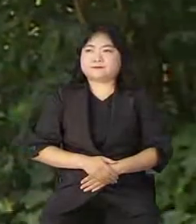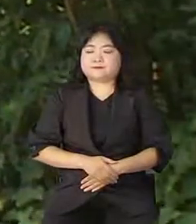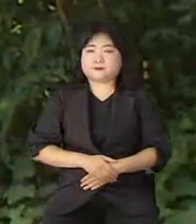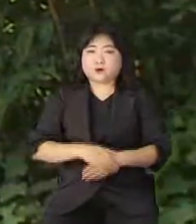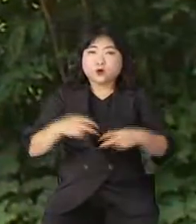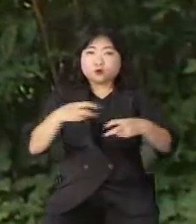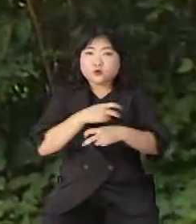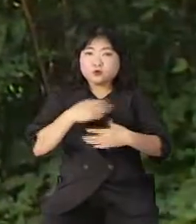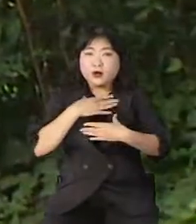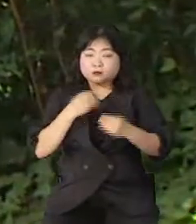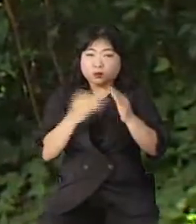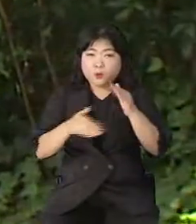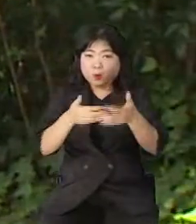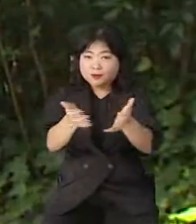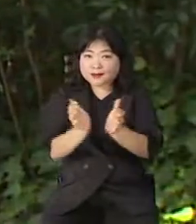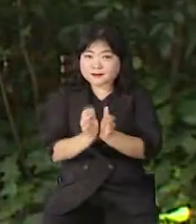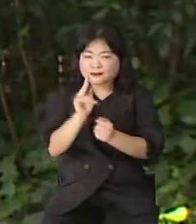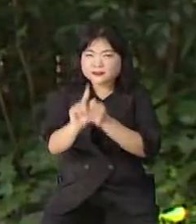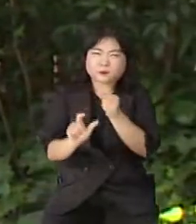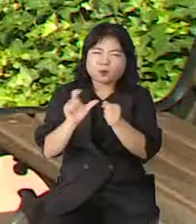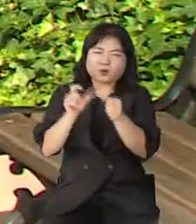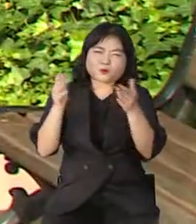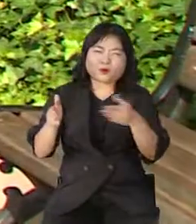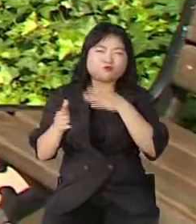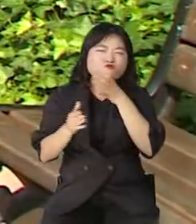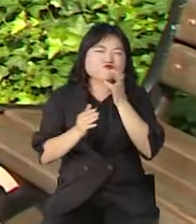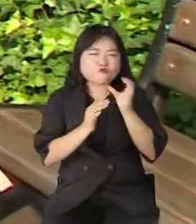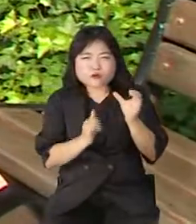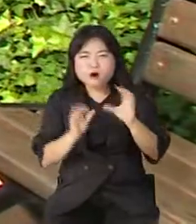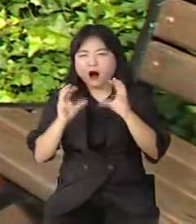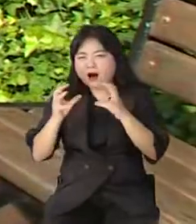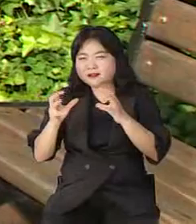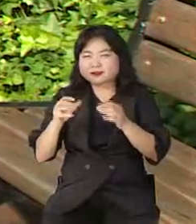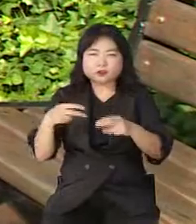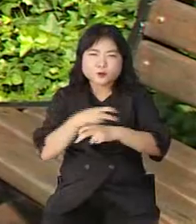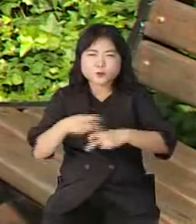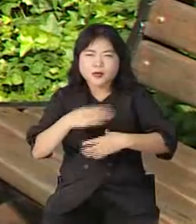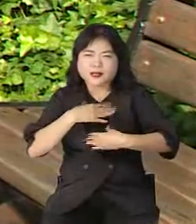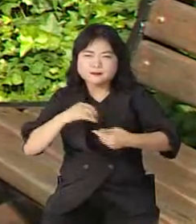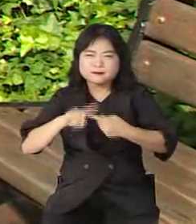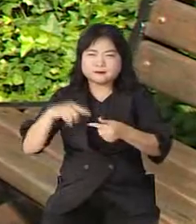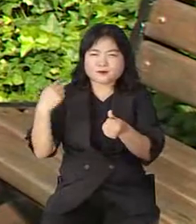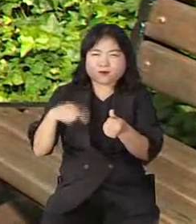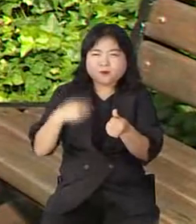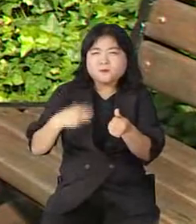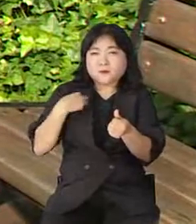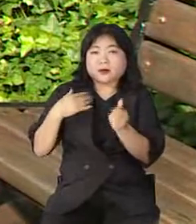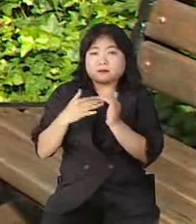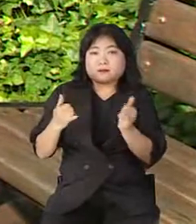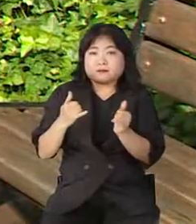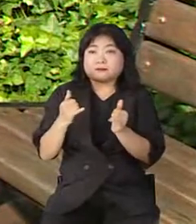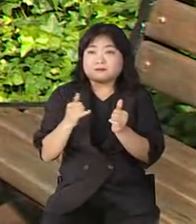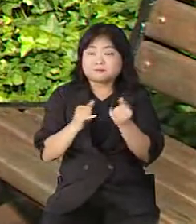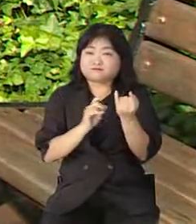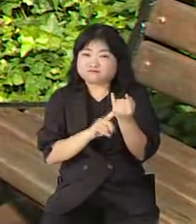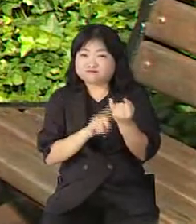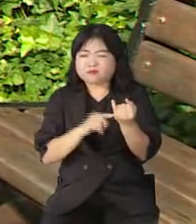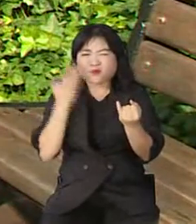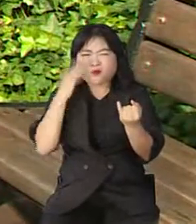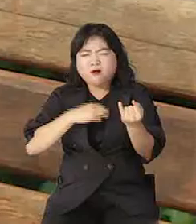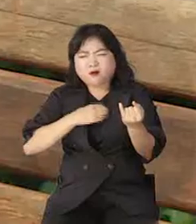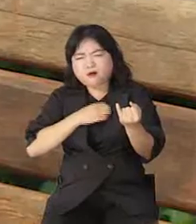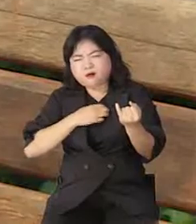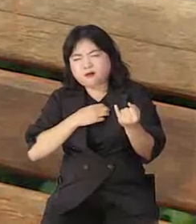교통안전공단 에서 15년 동안 우잉 과 어린이들의 교통안전 교육을 담당했던 유석 수 씨는 요즘 걱정이 이만저만이